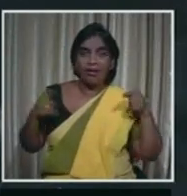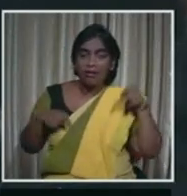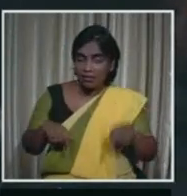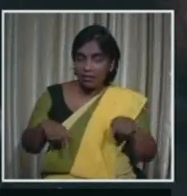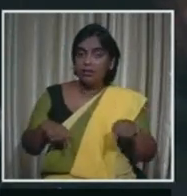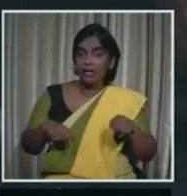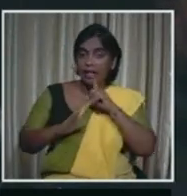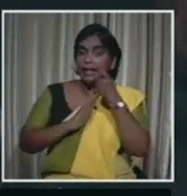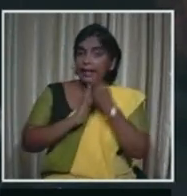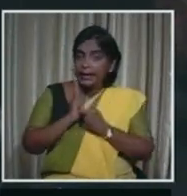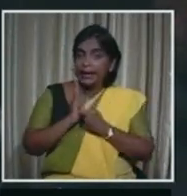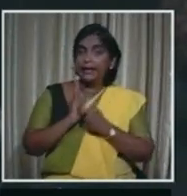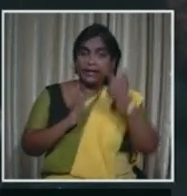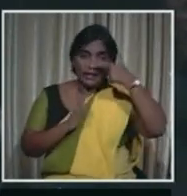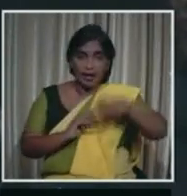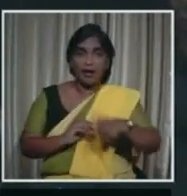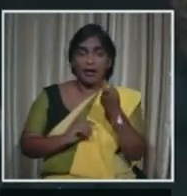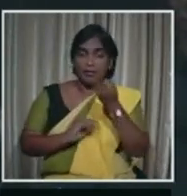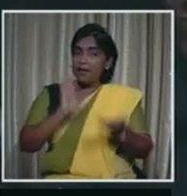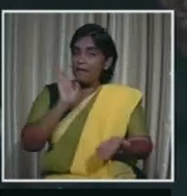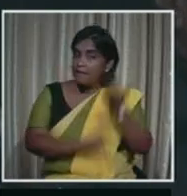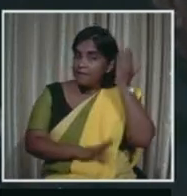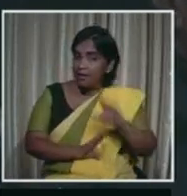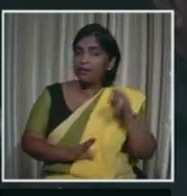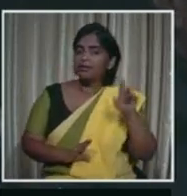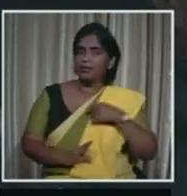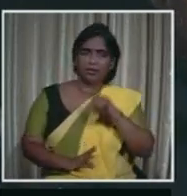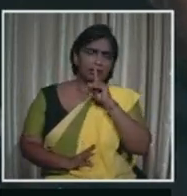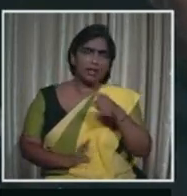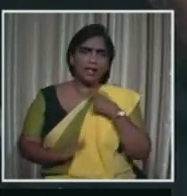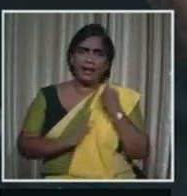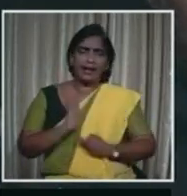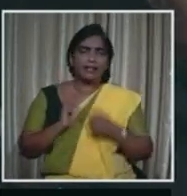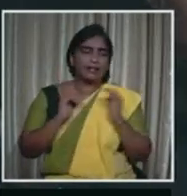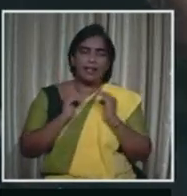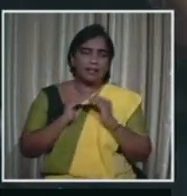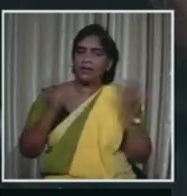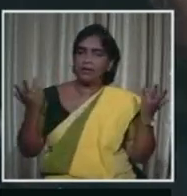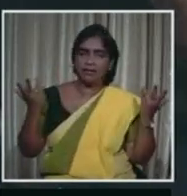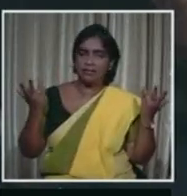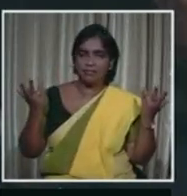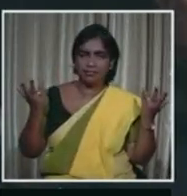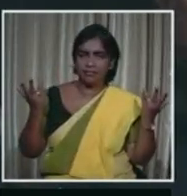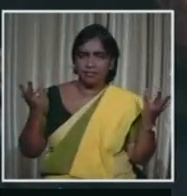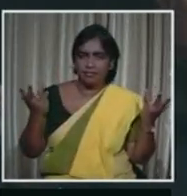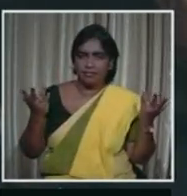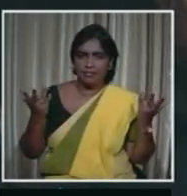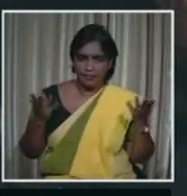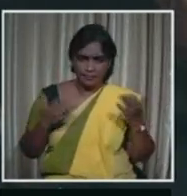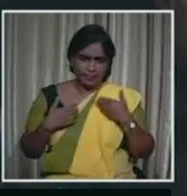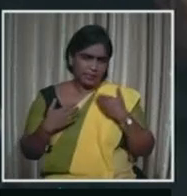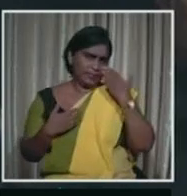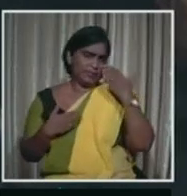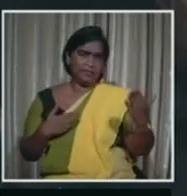මේ නීති තෙල් මිලේ මිල වැඩි කිරීම මං හිතන්නේ නීති අනුකූල නැහැ මට මට අපිට දැනෙන